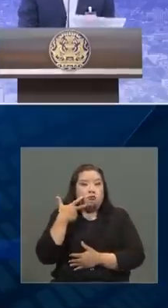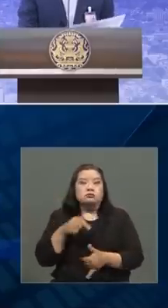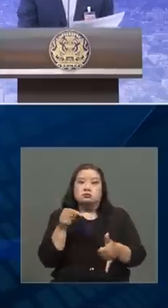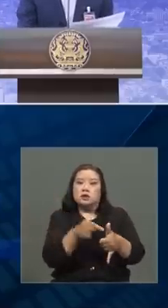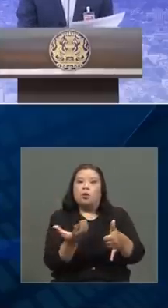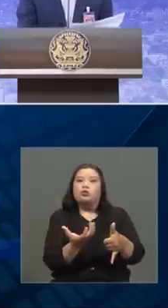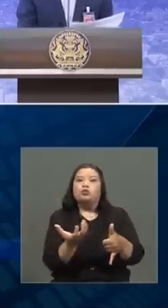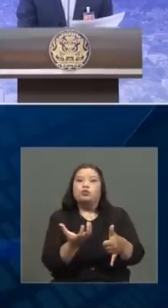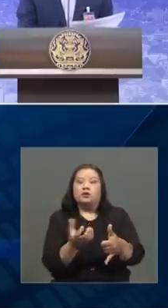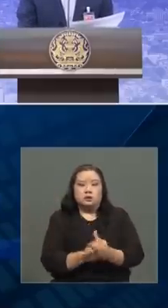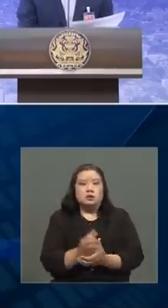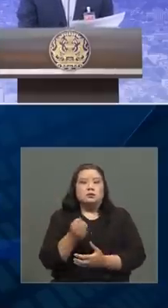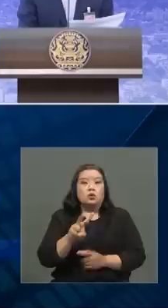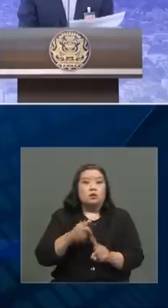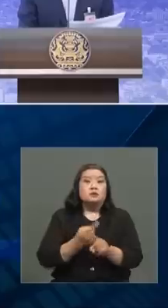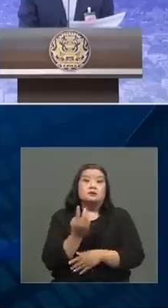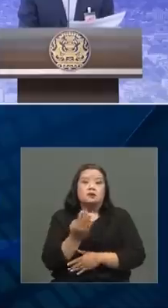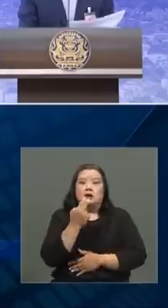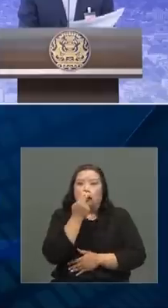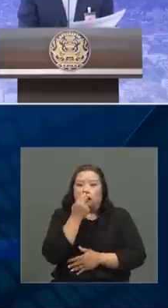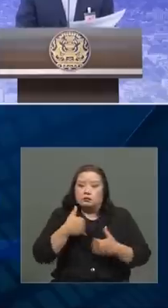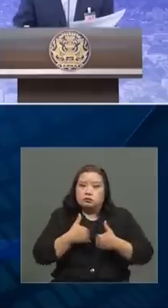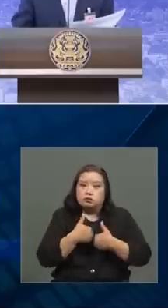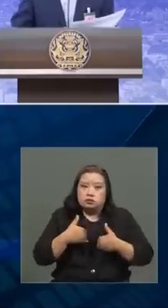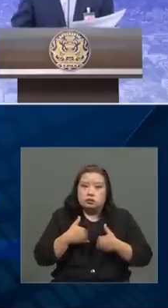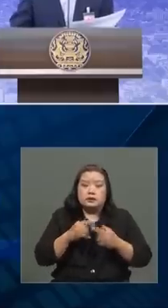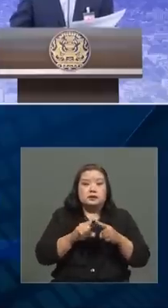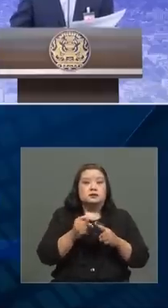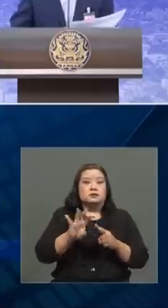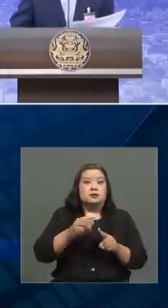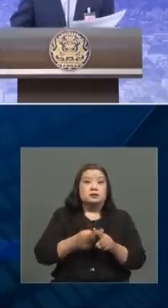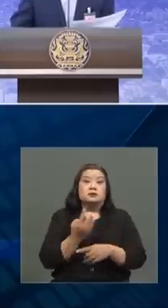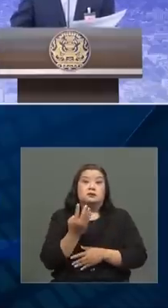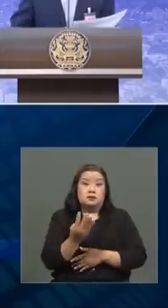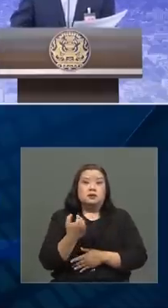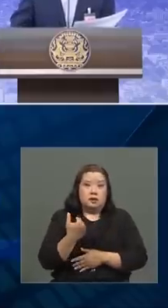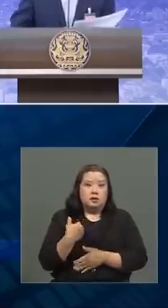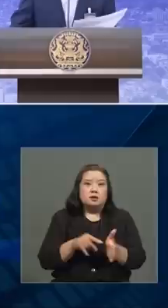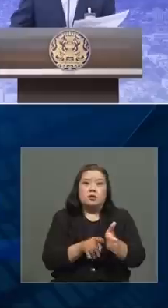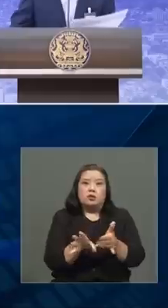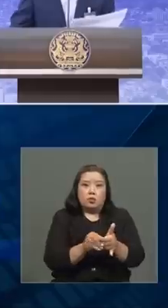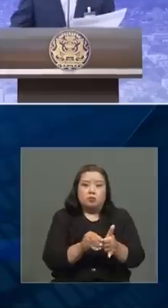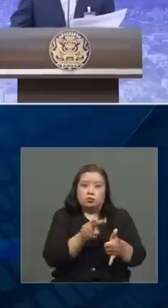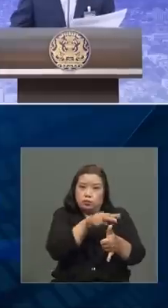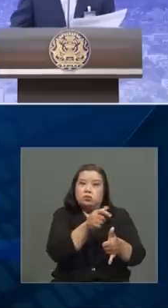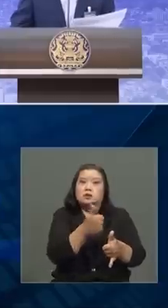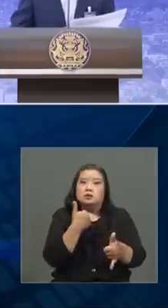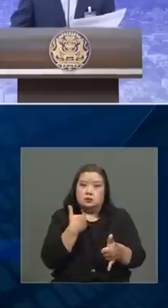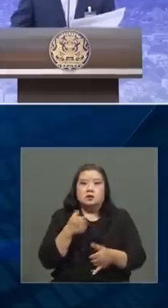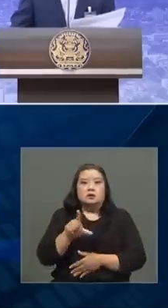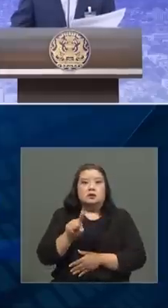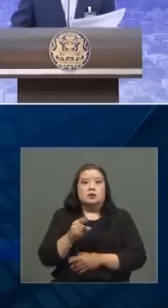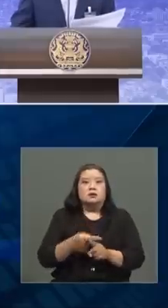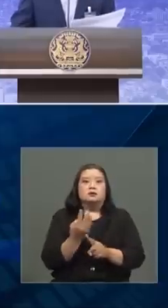12เมษายนหายใจลำบากแล้วก็ 14เมษายนตรวจพบเชื้อ 21เมษายนเสียชีวิตนะครับต่อ